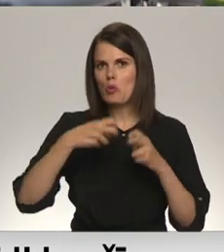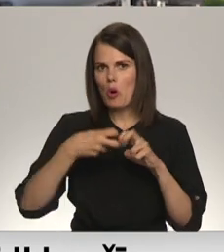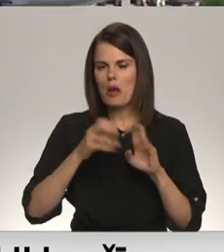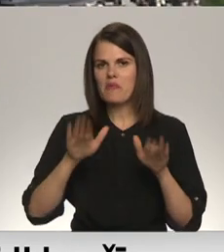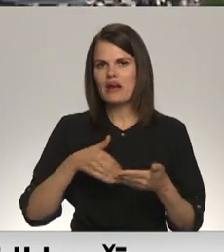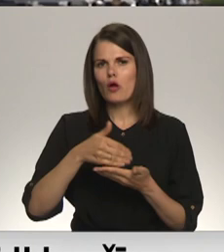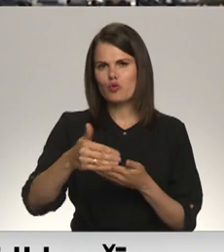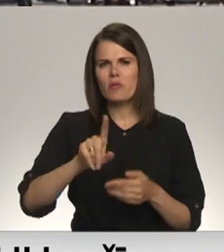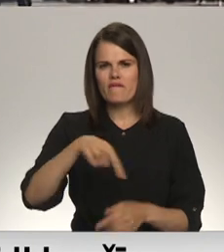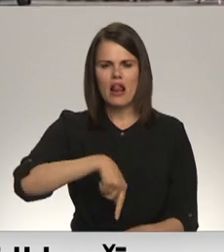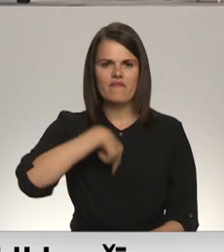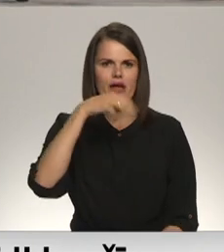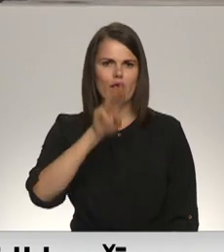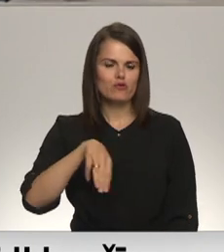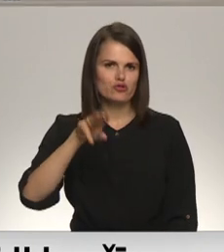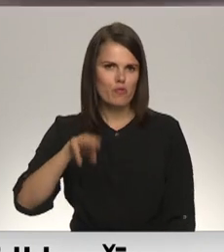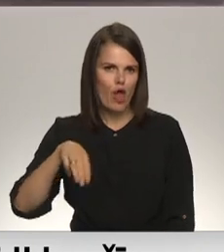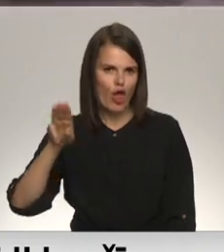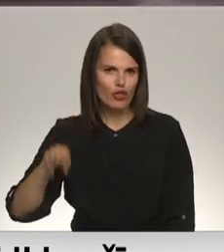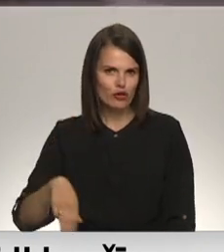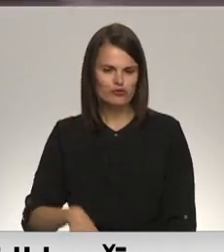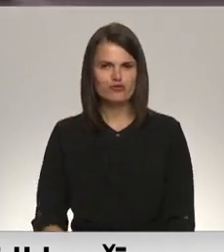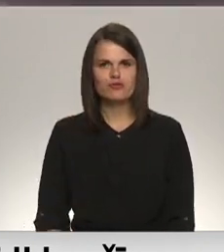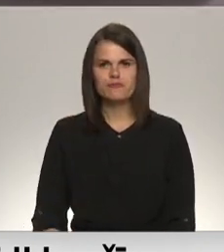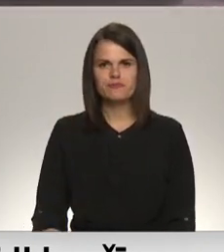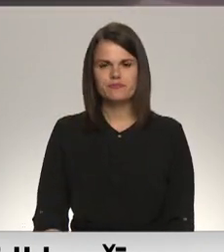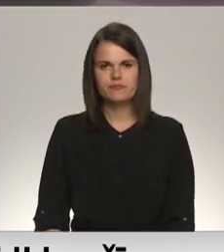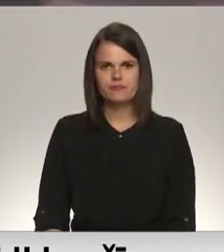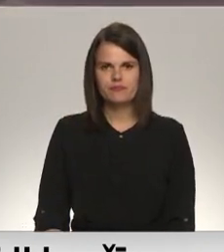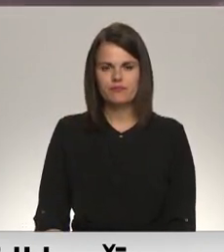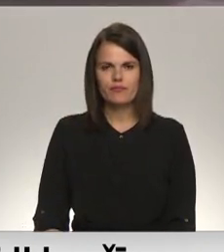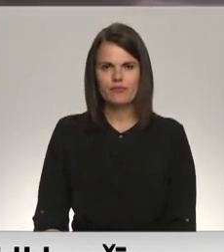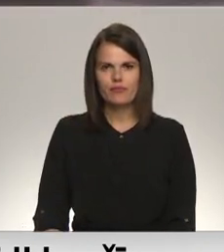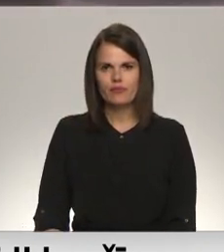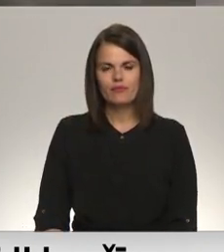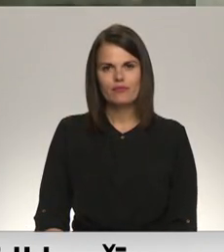turpināties vēl vairākus mēnešus. Kārlis Miksons, Ivans Milovs, Latvijas televīzija.